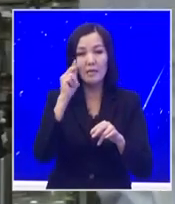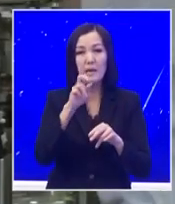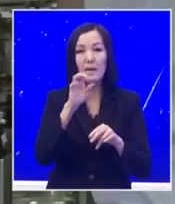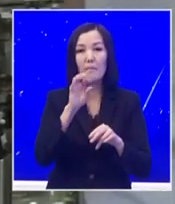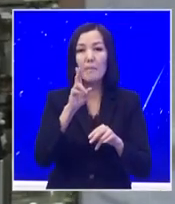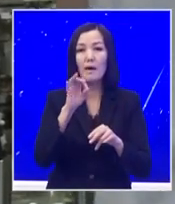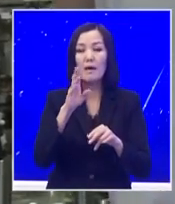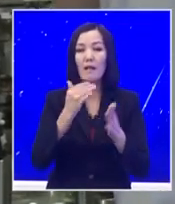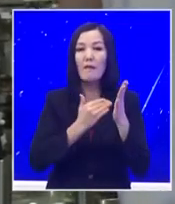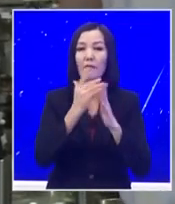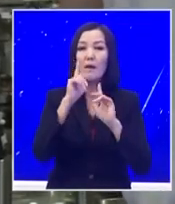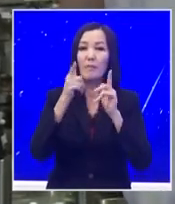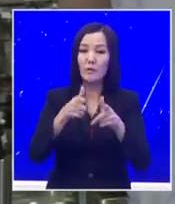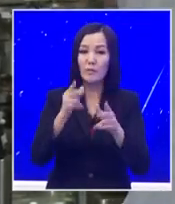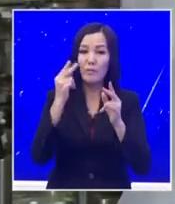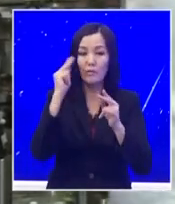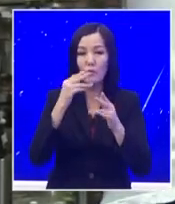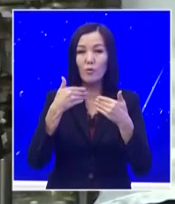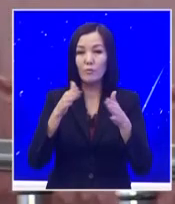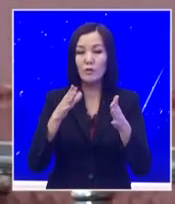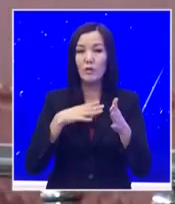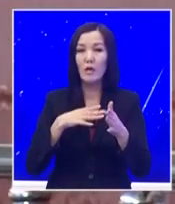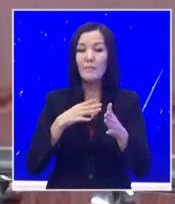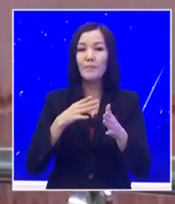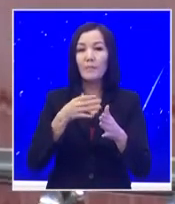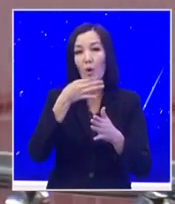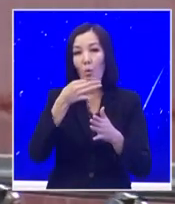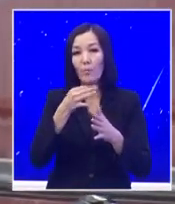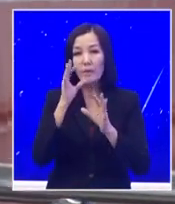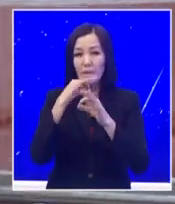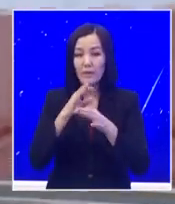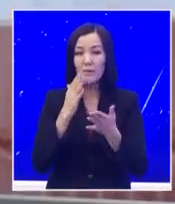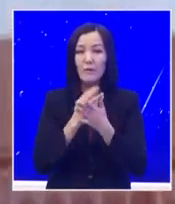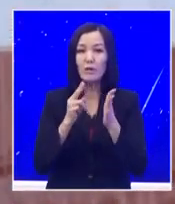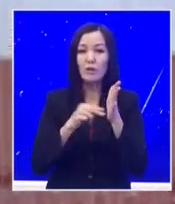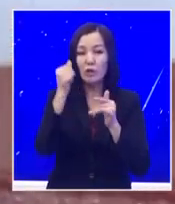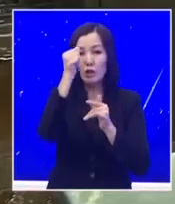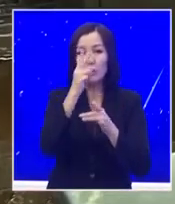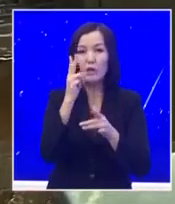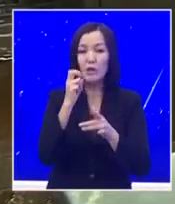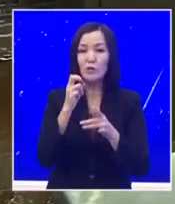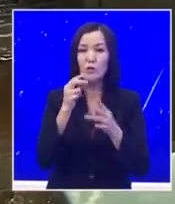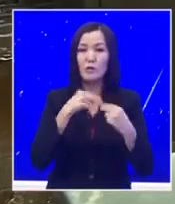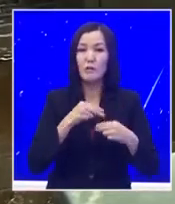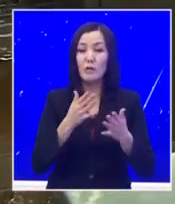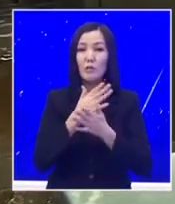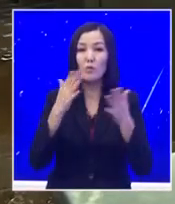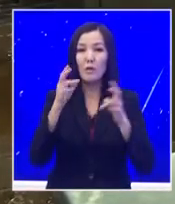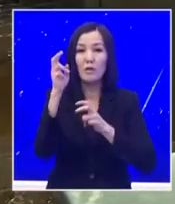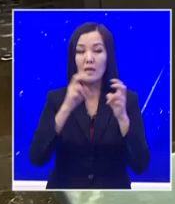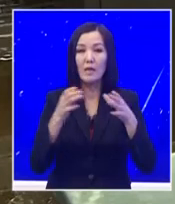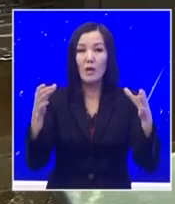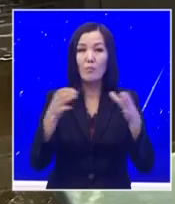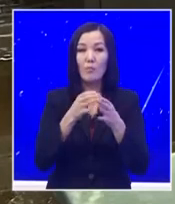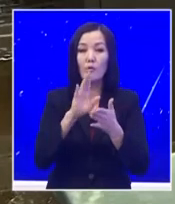бітіреді. Осылайша алып кәсіпорында өндірістік тәжірибе жинақтаған ол араға 7 жыл салып, 200 адам еңбек ететін үлкен цехта бөлім